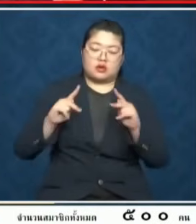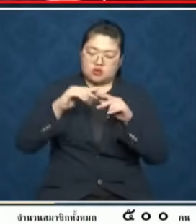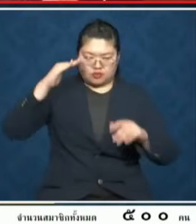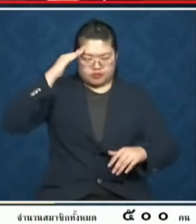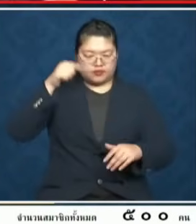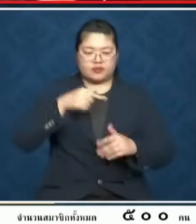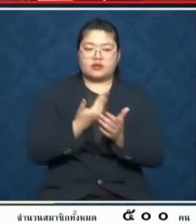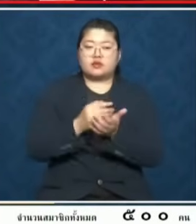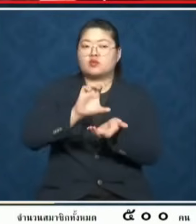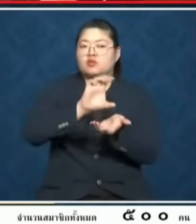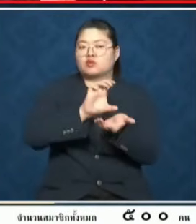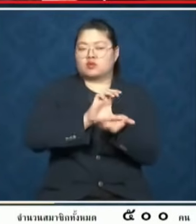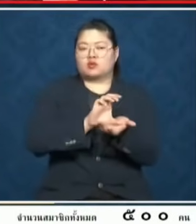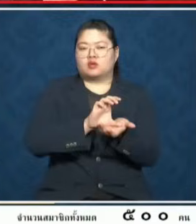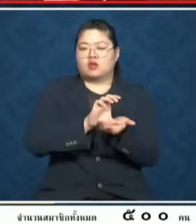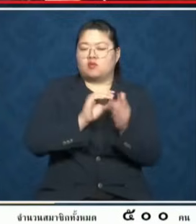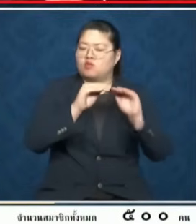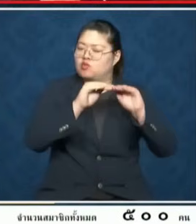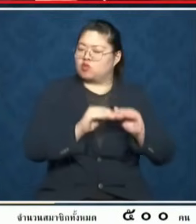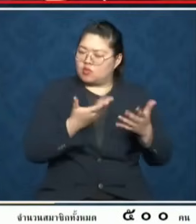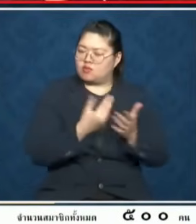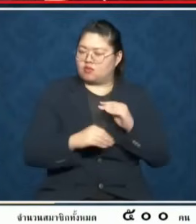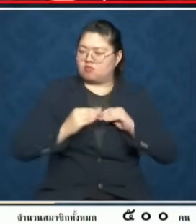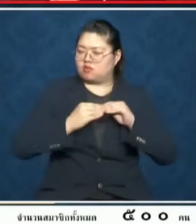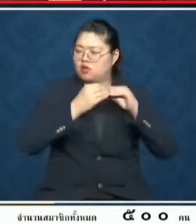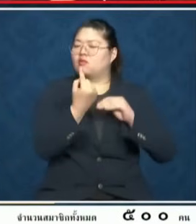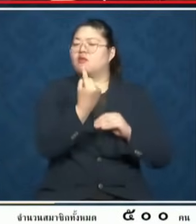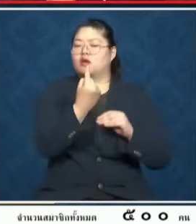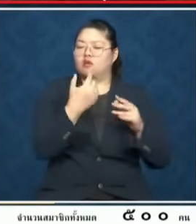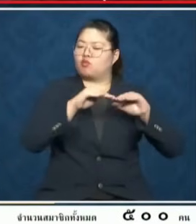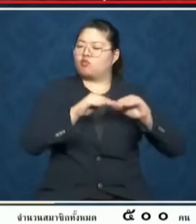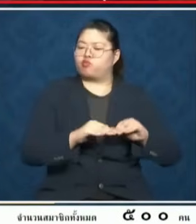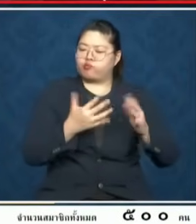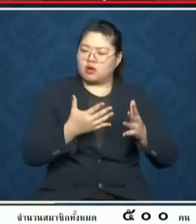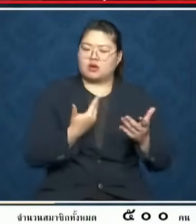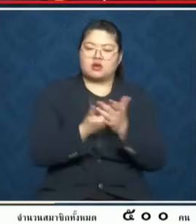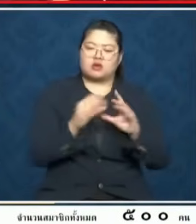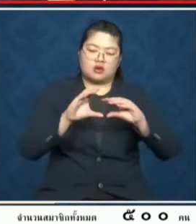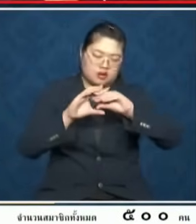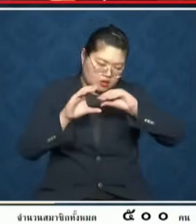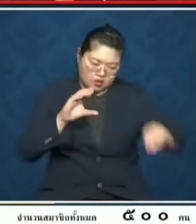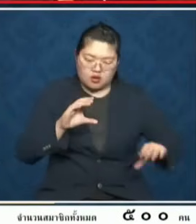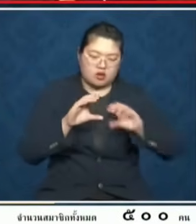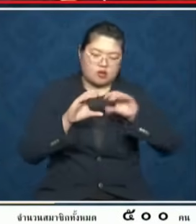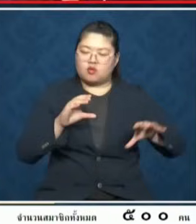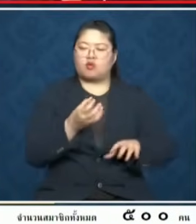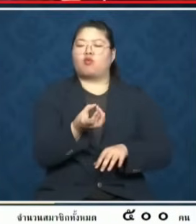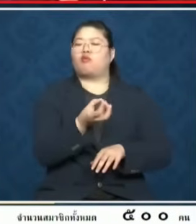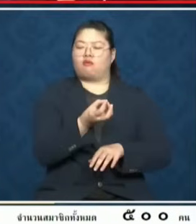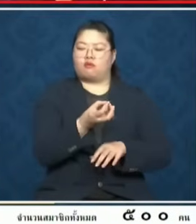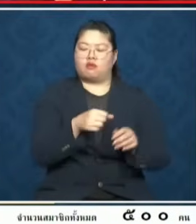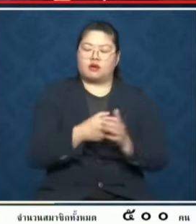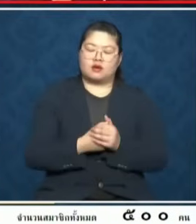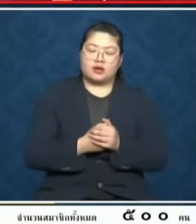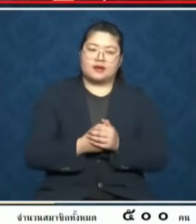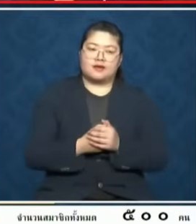เป็นงบที่แทบจะไม่ค่อยได้ปรับลดเลยหลังจากเพิ่มขึ้นแล้วแล้วก็ตัดลดได้น้อยมากหรือแม้แต่ปรับลดได้